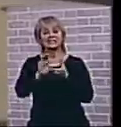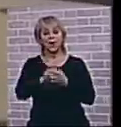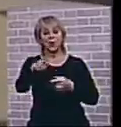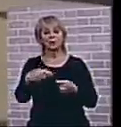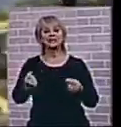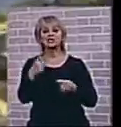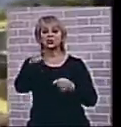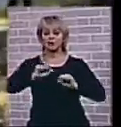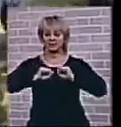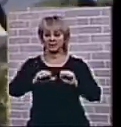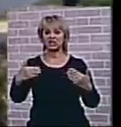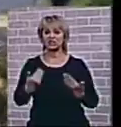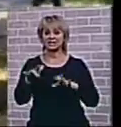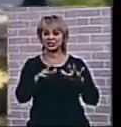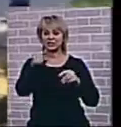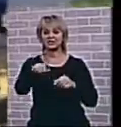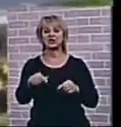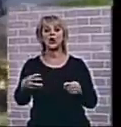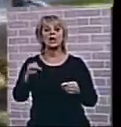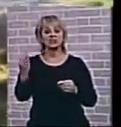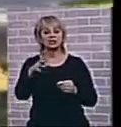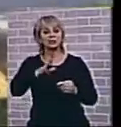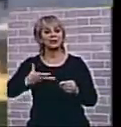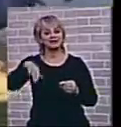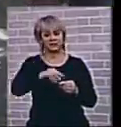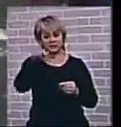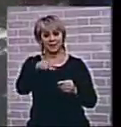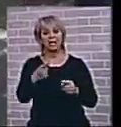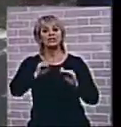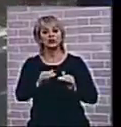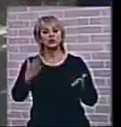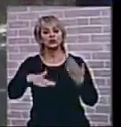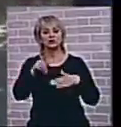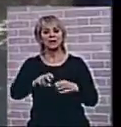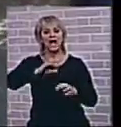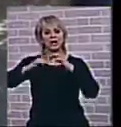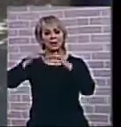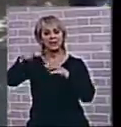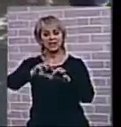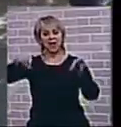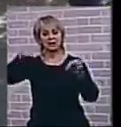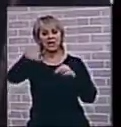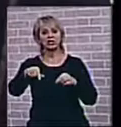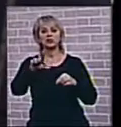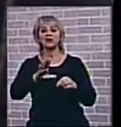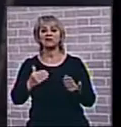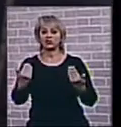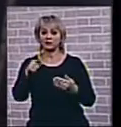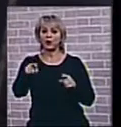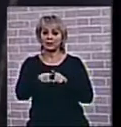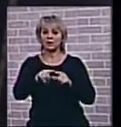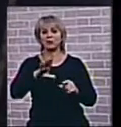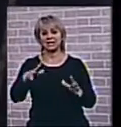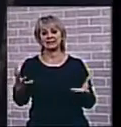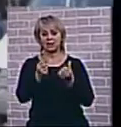с основами безопасности жизнедеятельности увлек всех без исключений. Дети с удовольствием карабкались по канатам, вживались в роль спасателей.